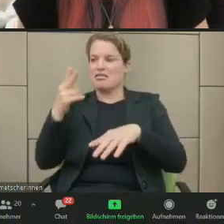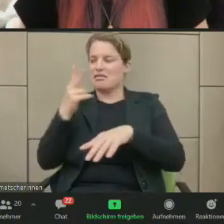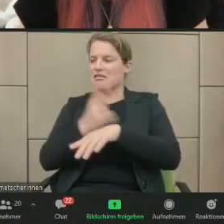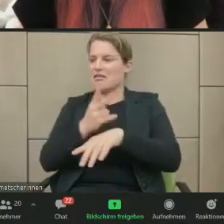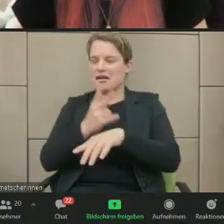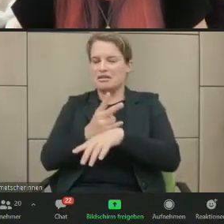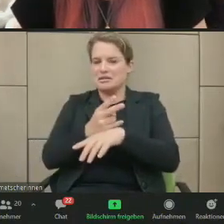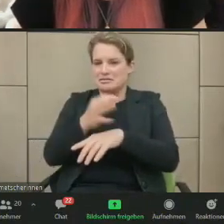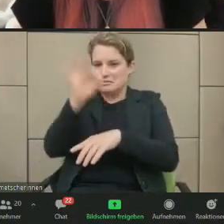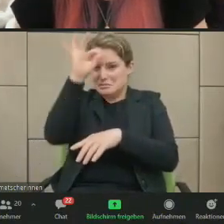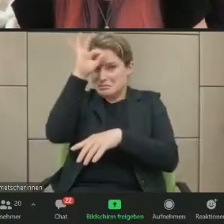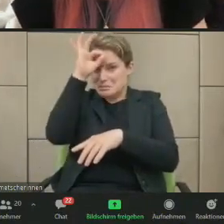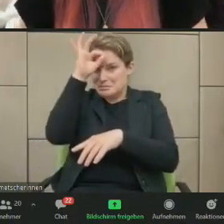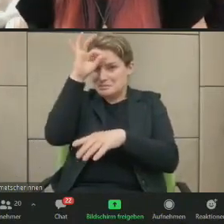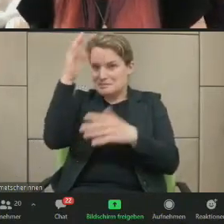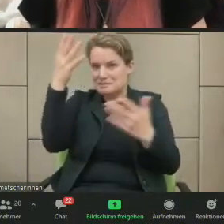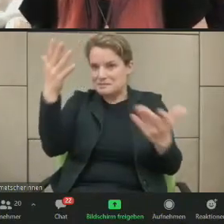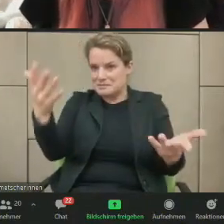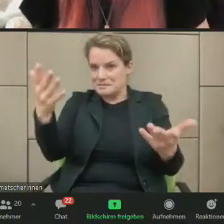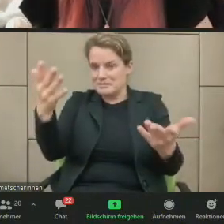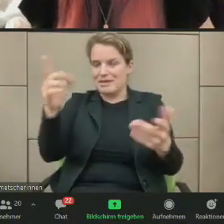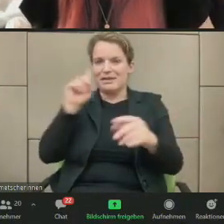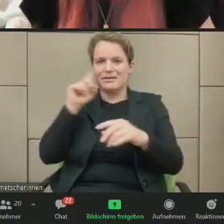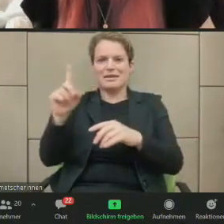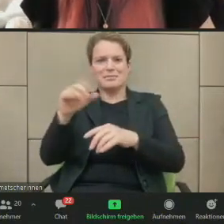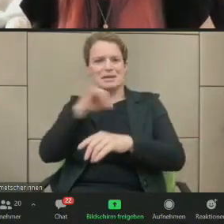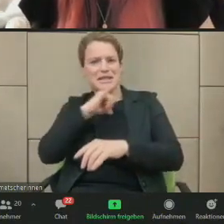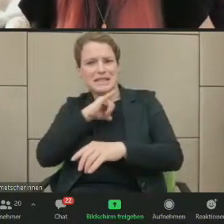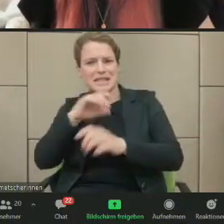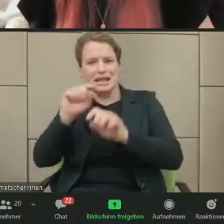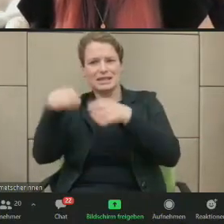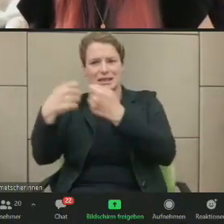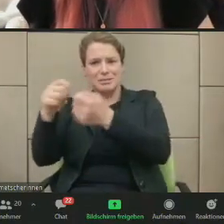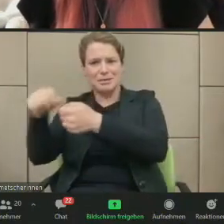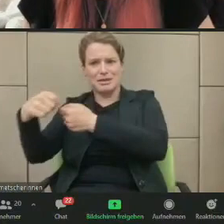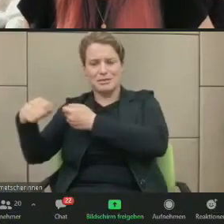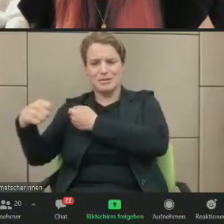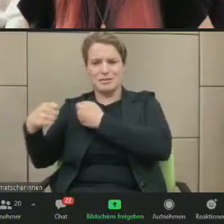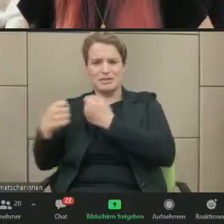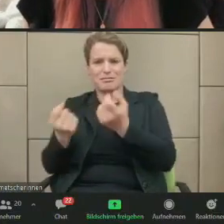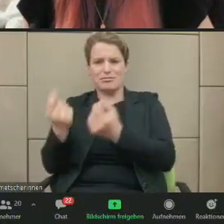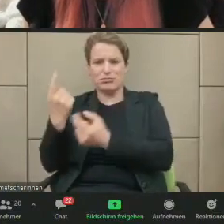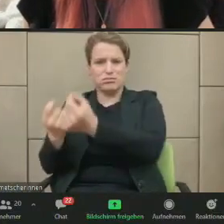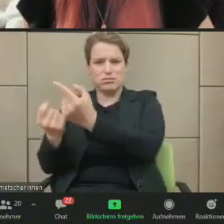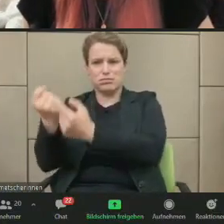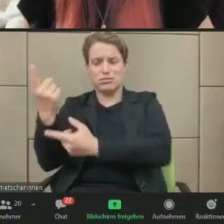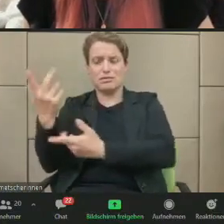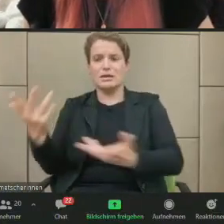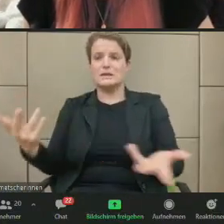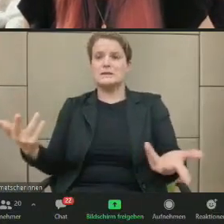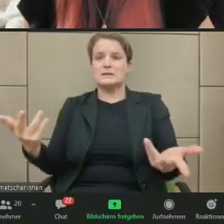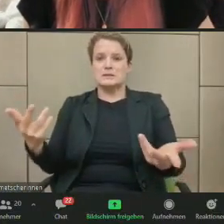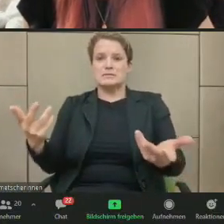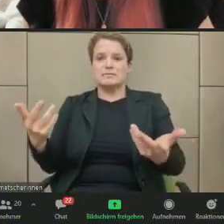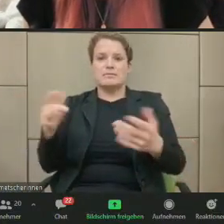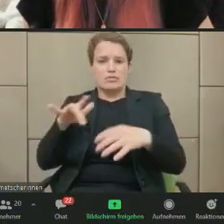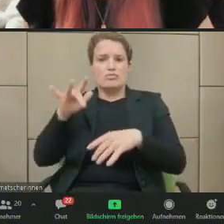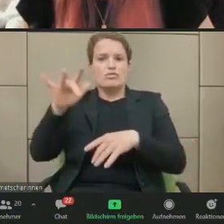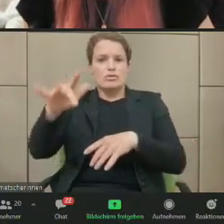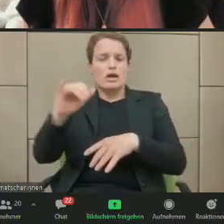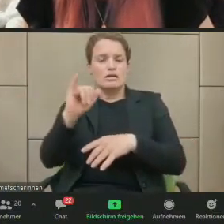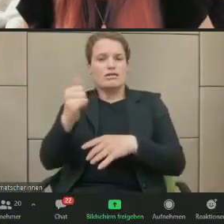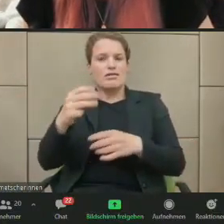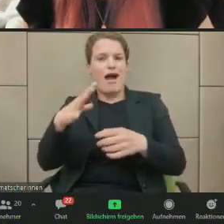und dann denke ich mir, schauen, was es da alles gibt. Es ist zwar selten, aber trotzdem sind wir